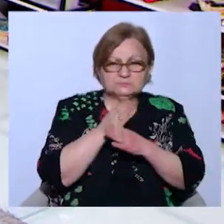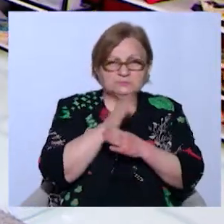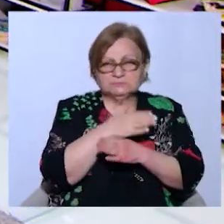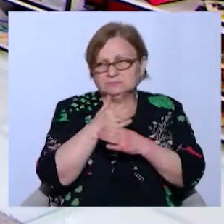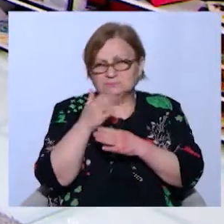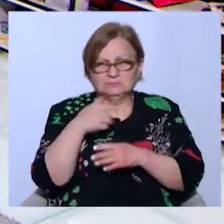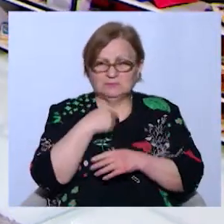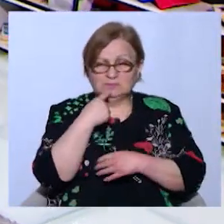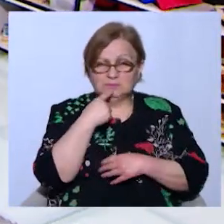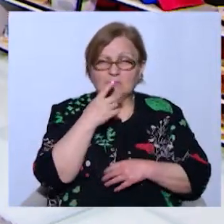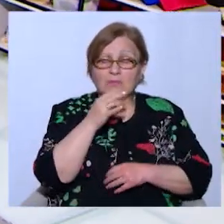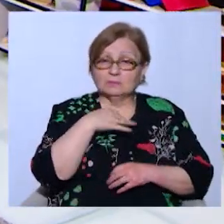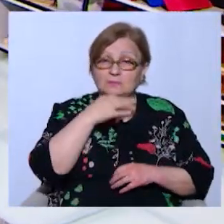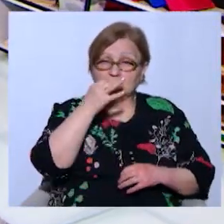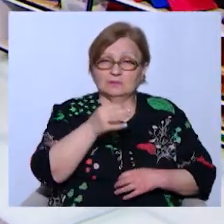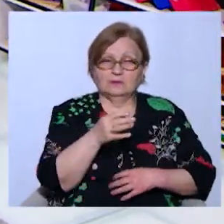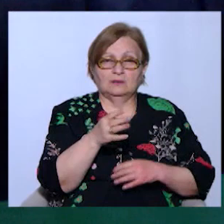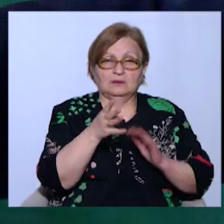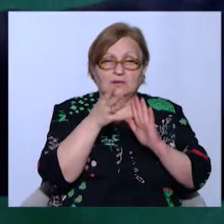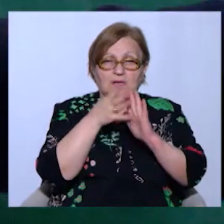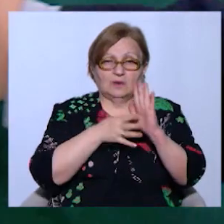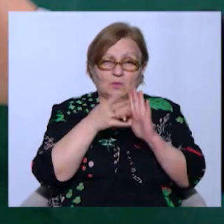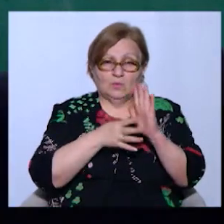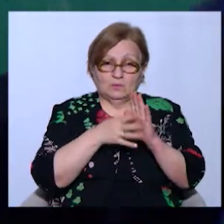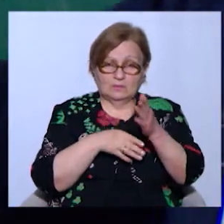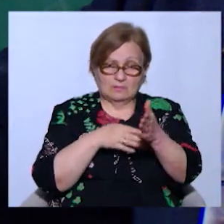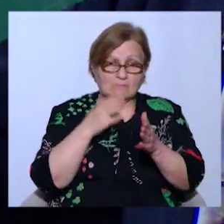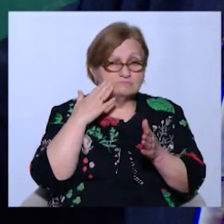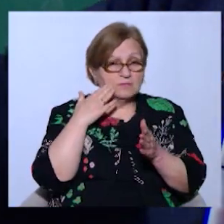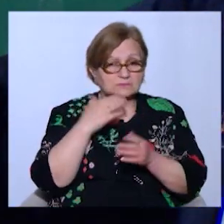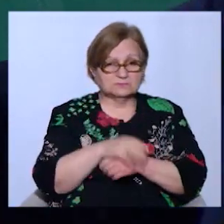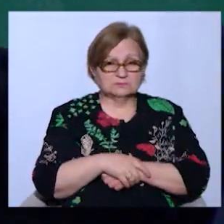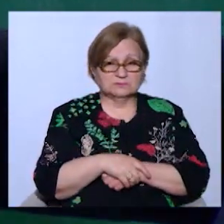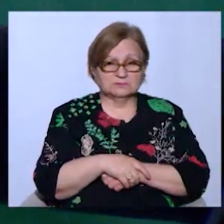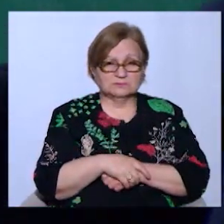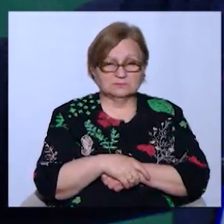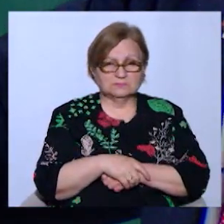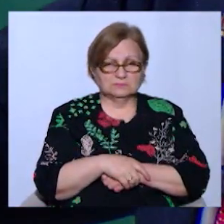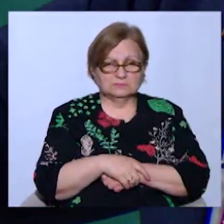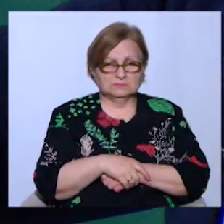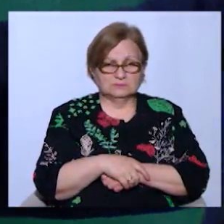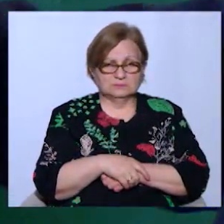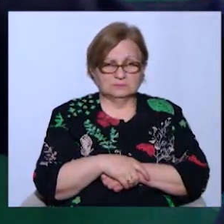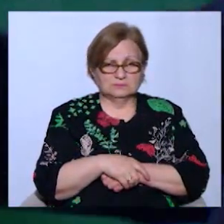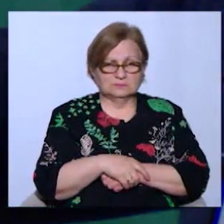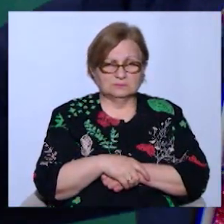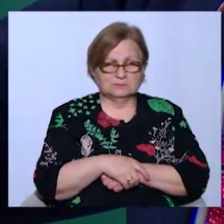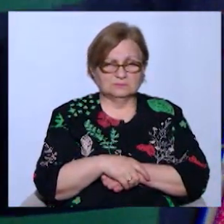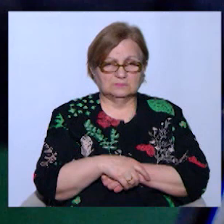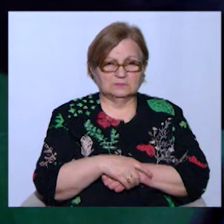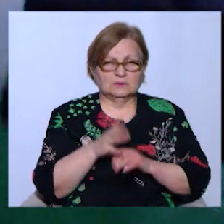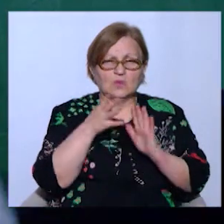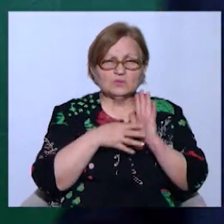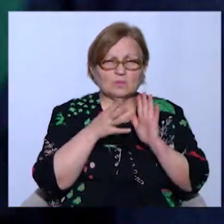მაგრამ გეტყვით რომ აი 90-იანი გრადუსიანი კუთხე, ანუ მართი რომ დავყო აი 90 ტოლ